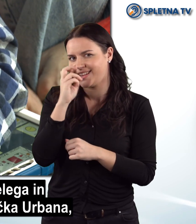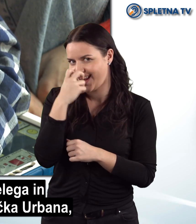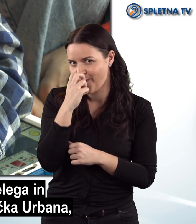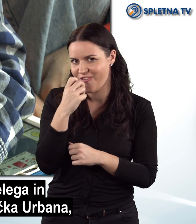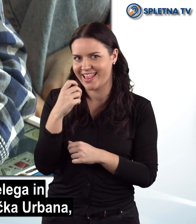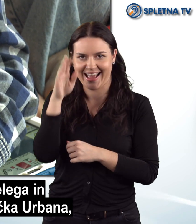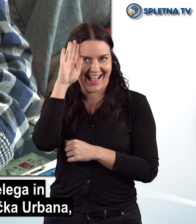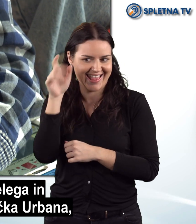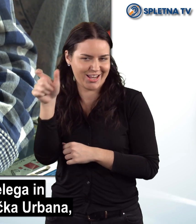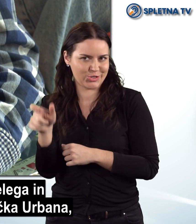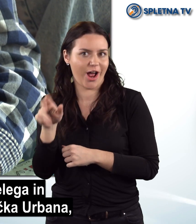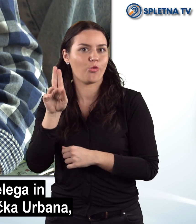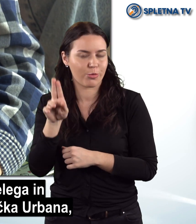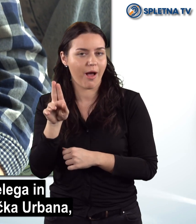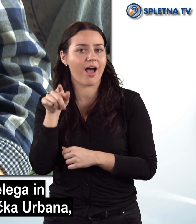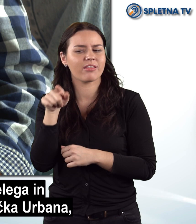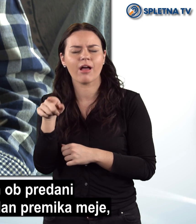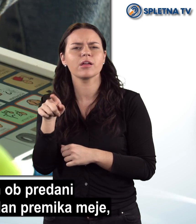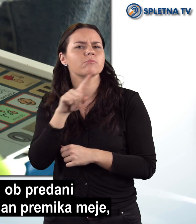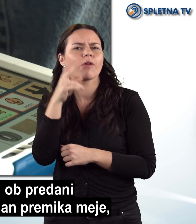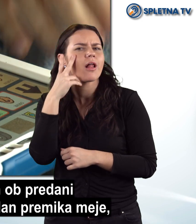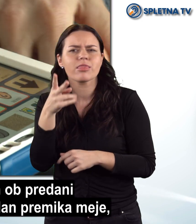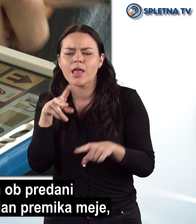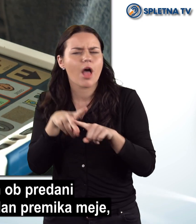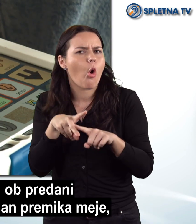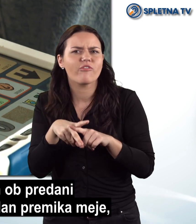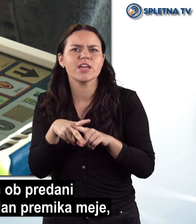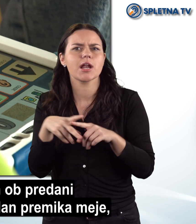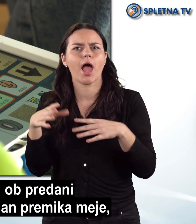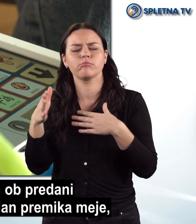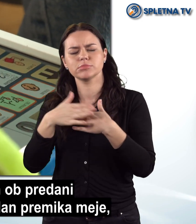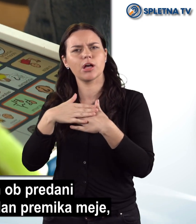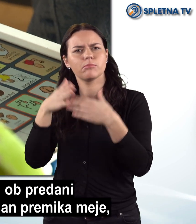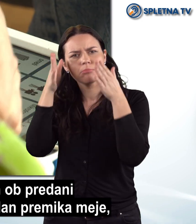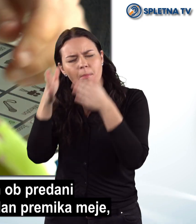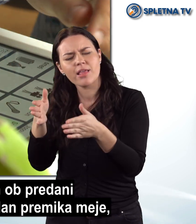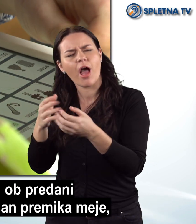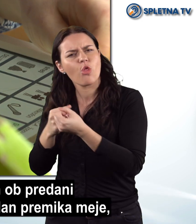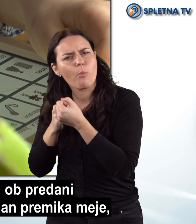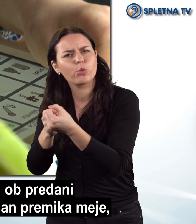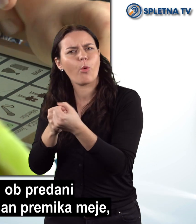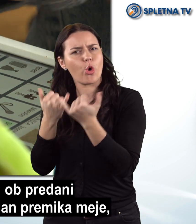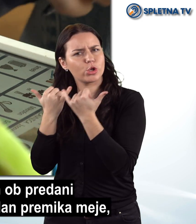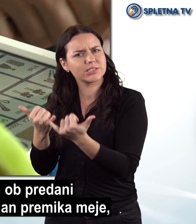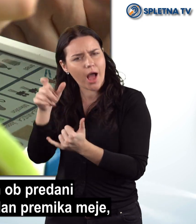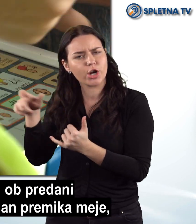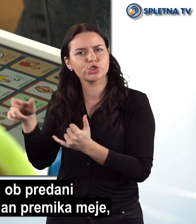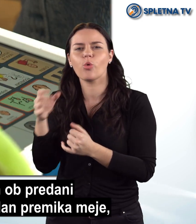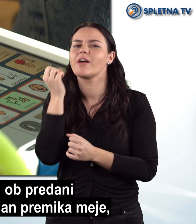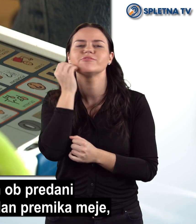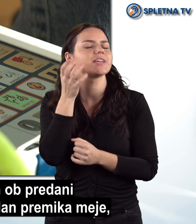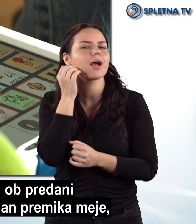Zgodba veselega in radovednega dečka Urbana, ki kljub oviram in ob predani podpori staršev vsak dan premika